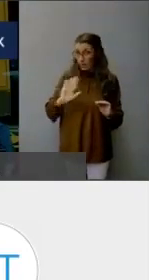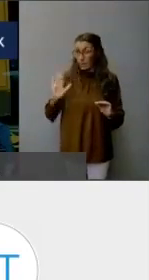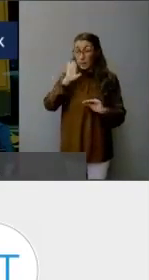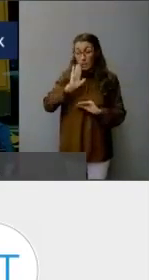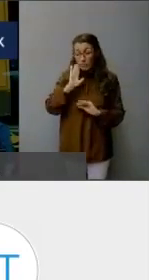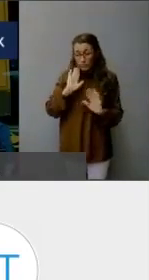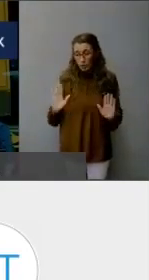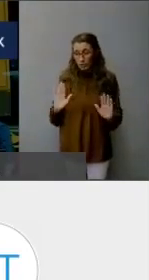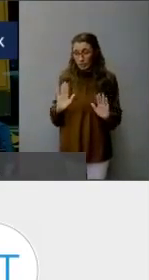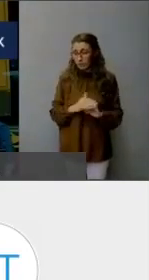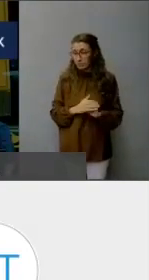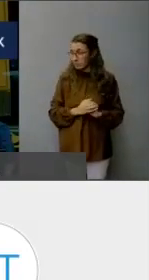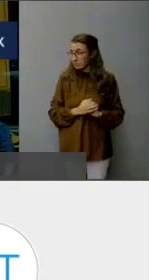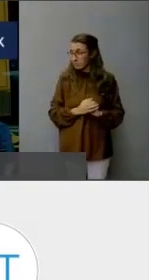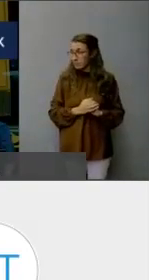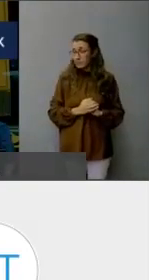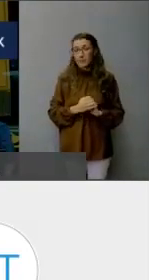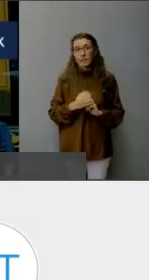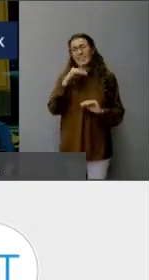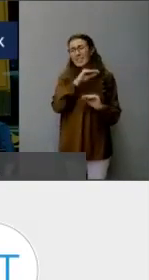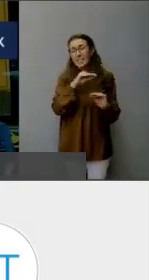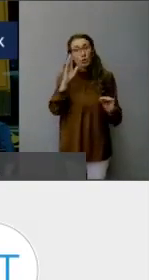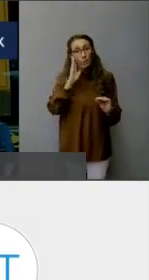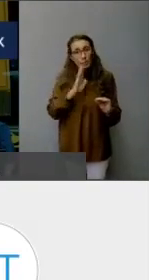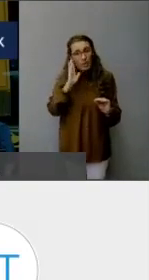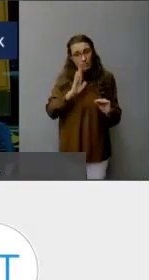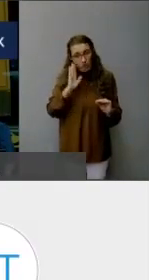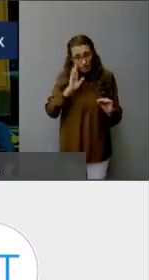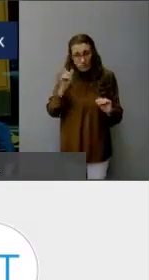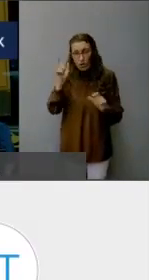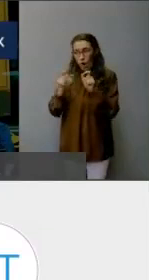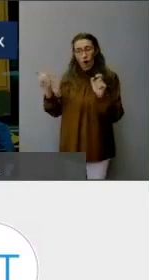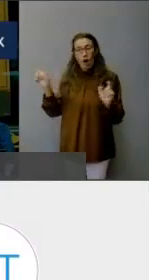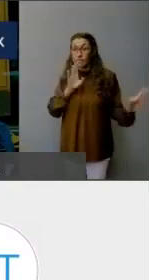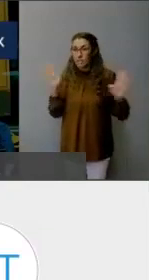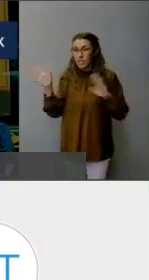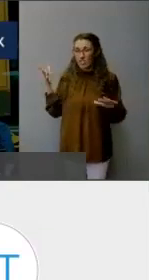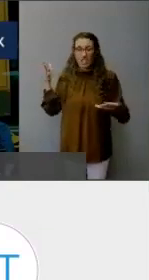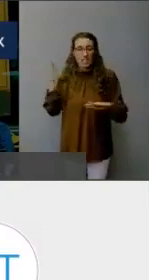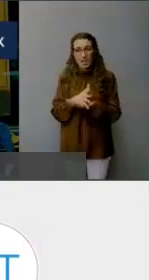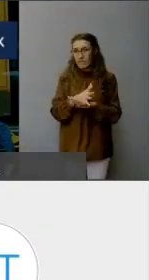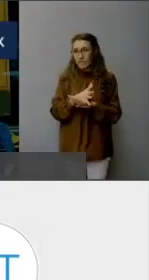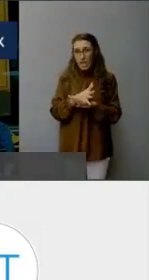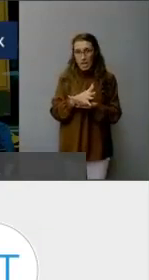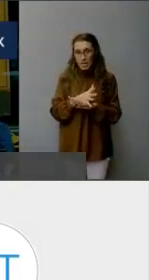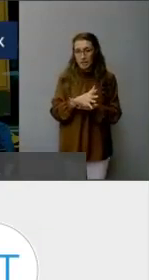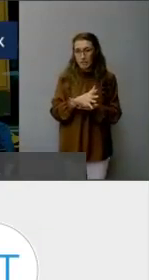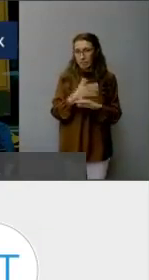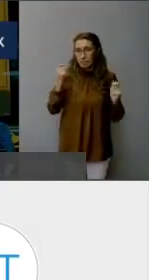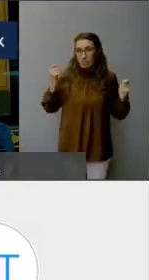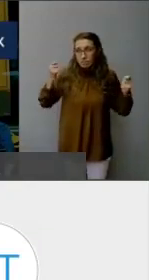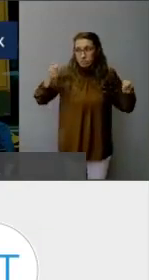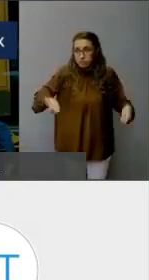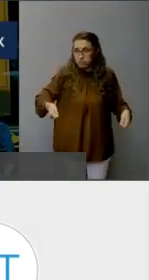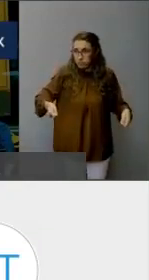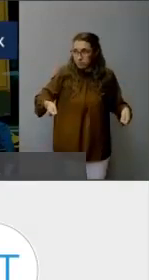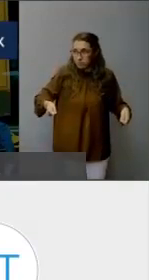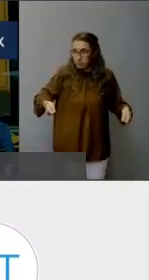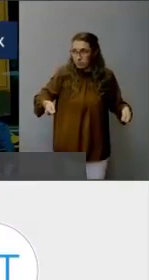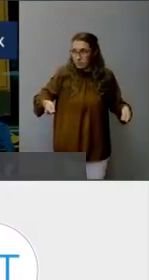cortesia chiedo cortesemente incursori ai vigili di intervenire per far abbassare il cartello